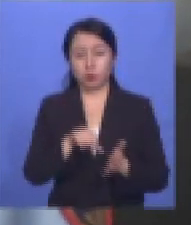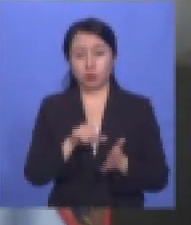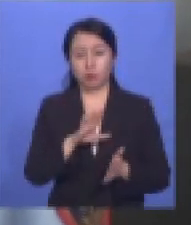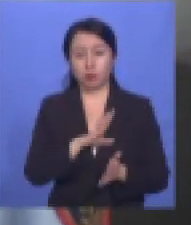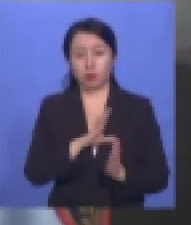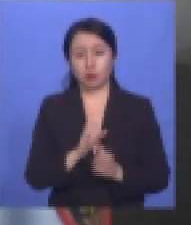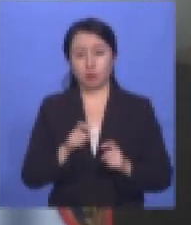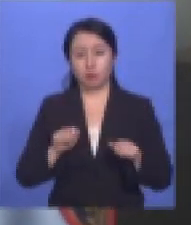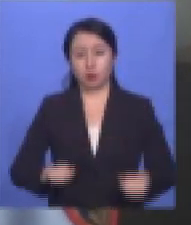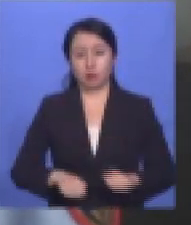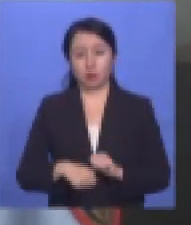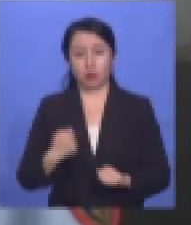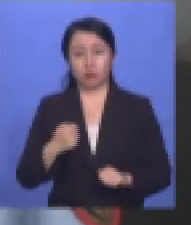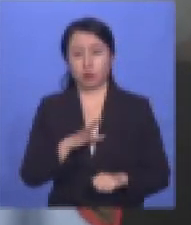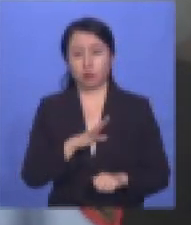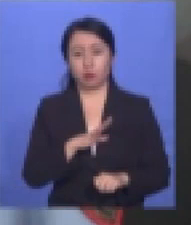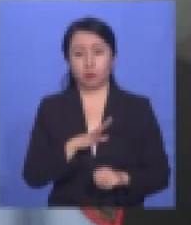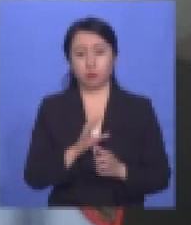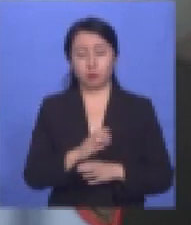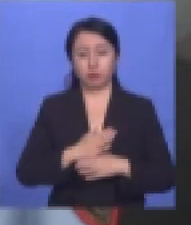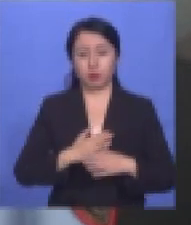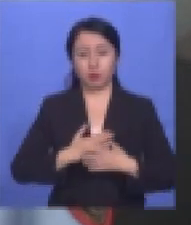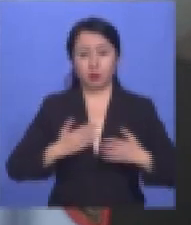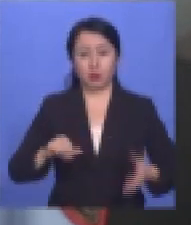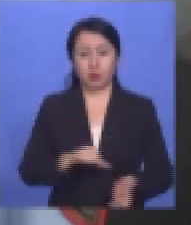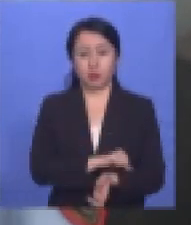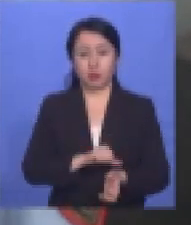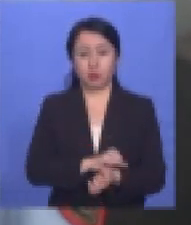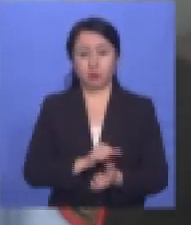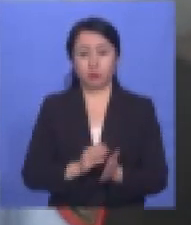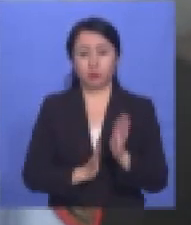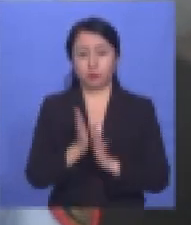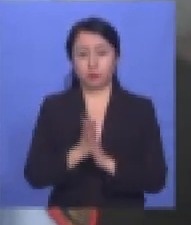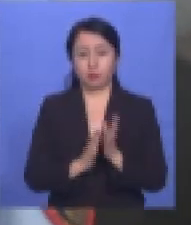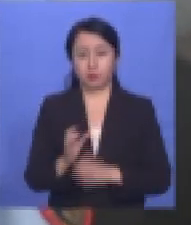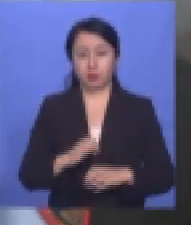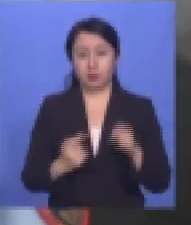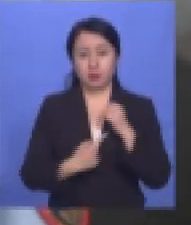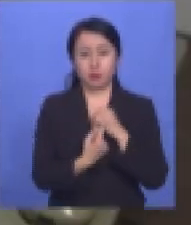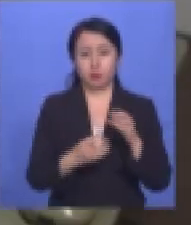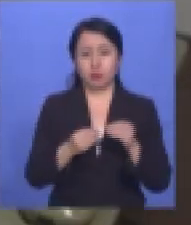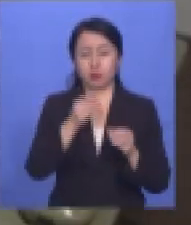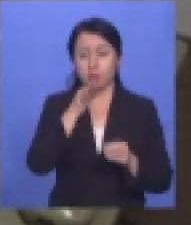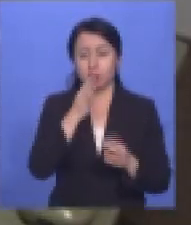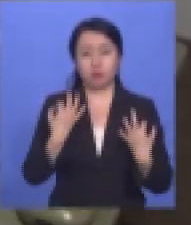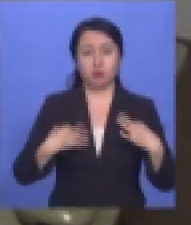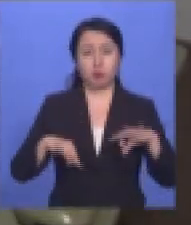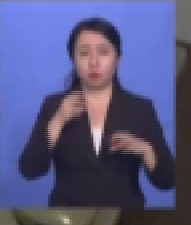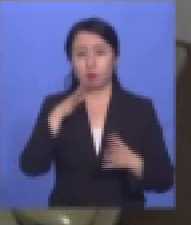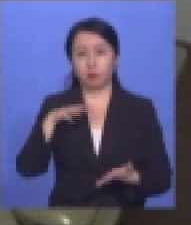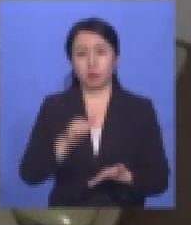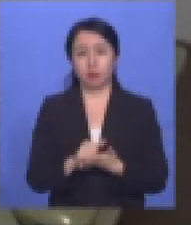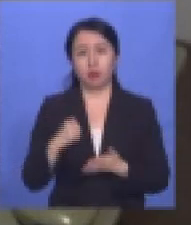ряд правонарушений в том числе и взята самая крупная партия наркотических средств растительного в магазине за последние 10 лет свободное время